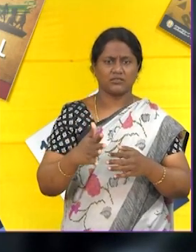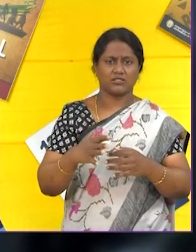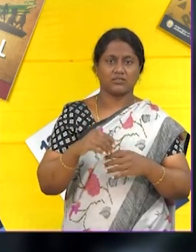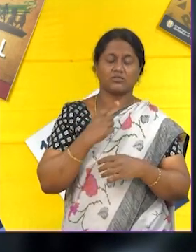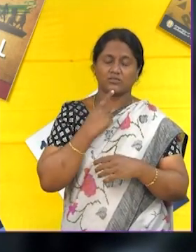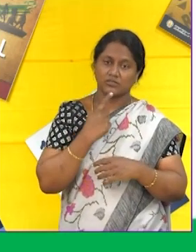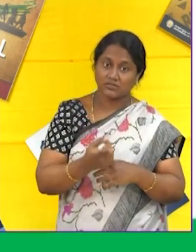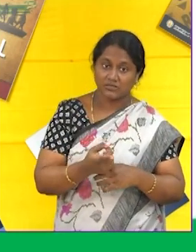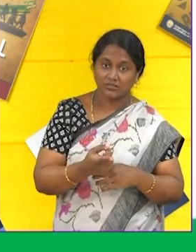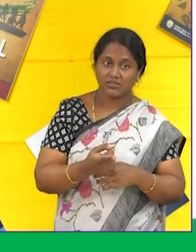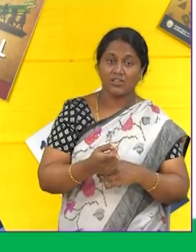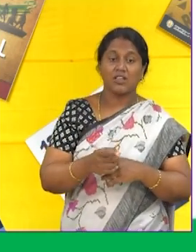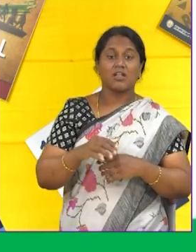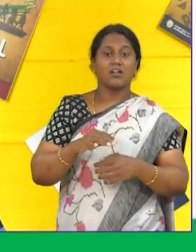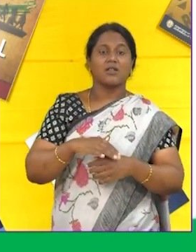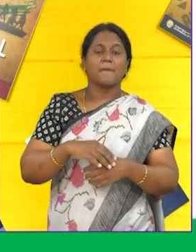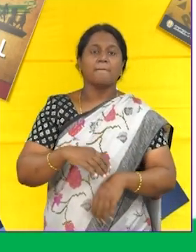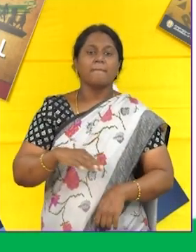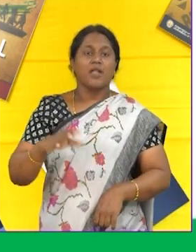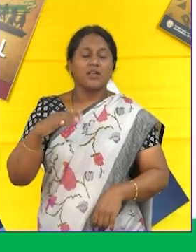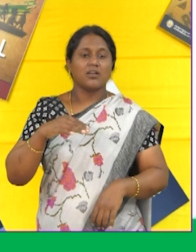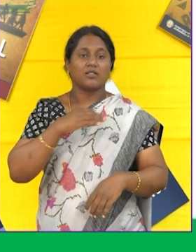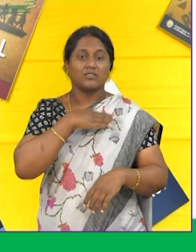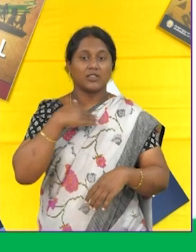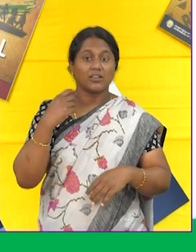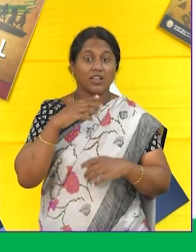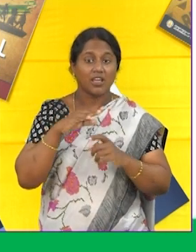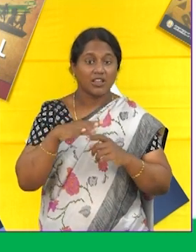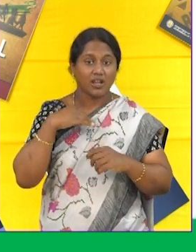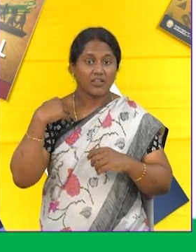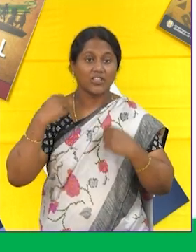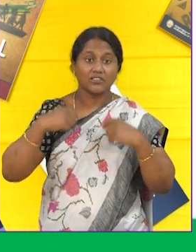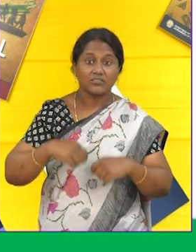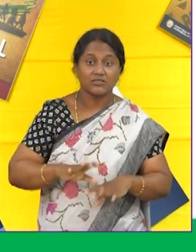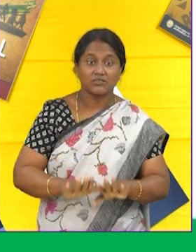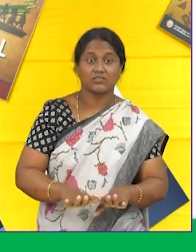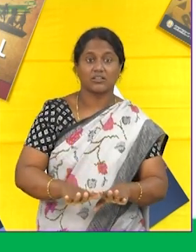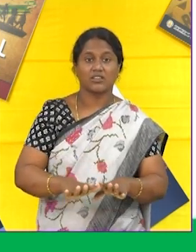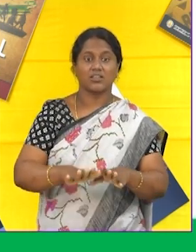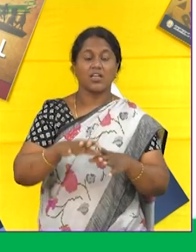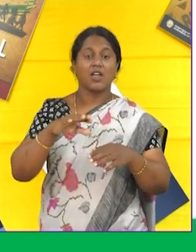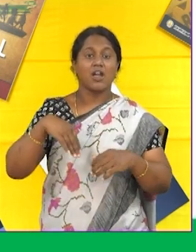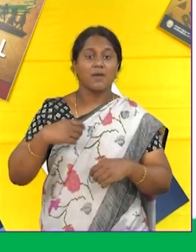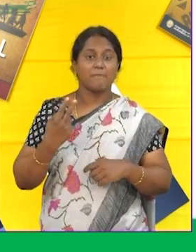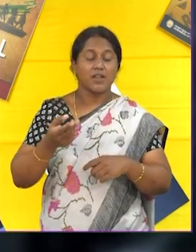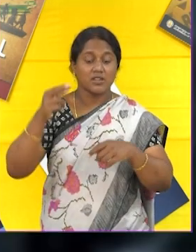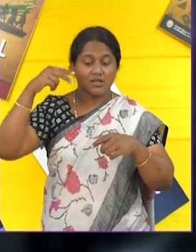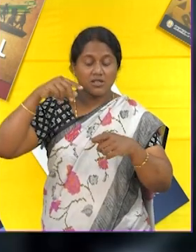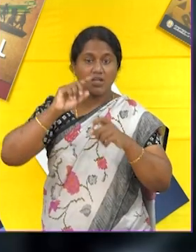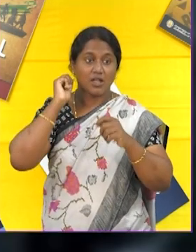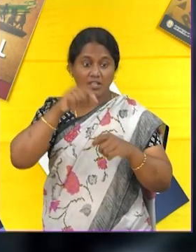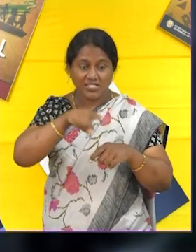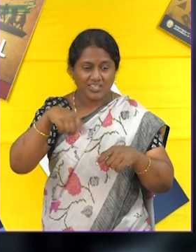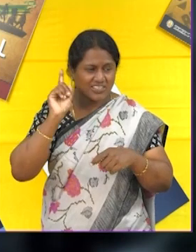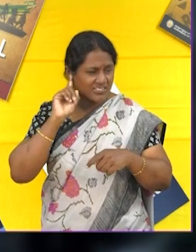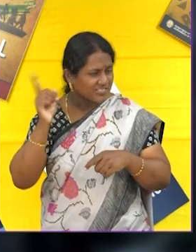gruffly. But he was in color a light green. What was all that running around downstairs? Said mother. என்ன